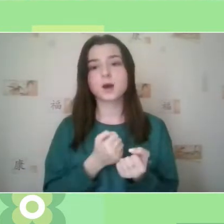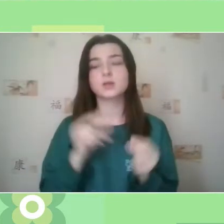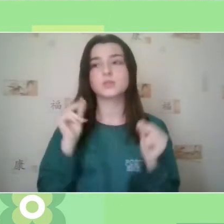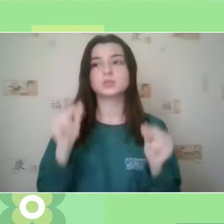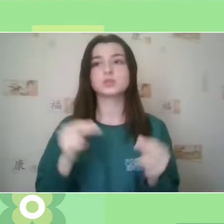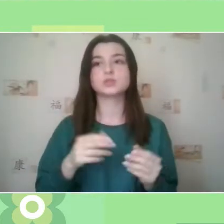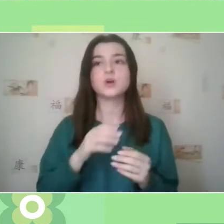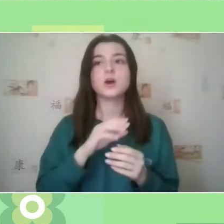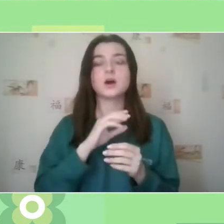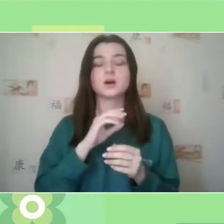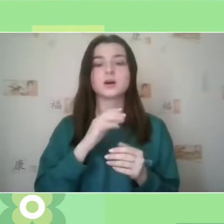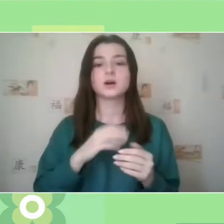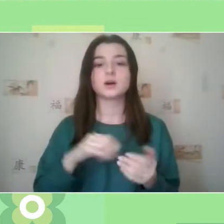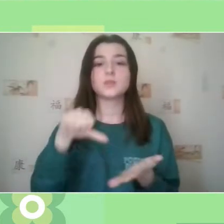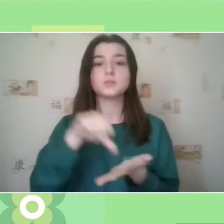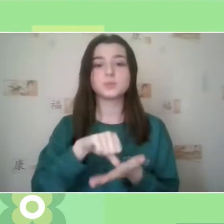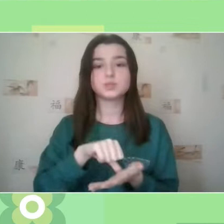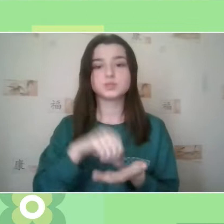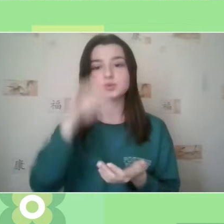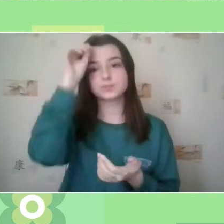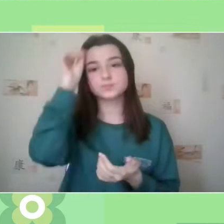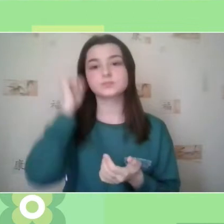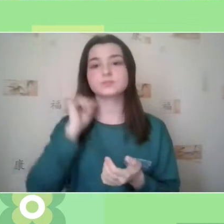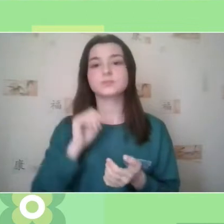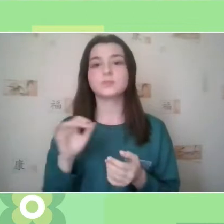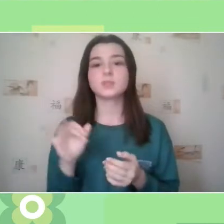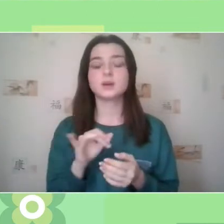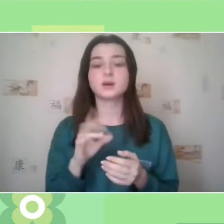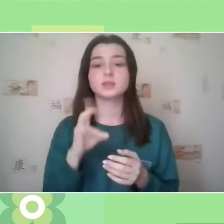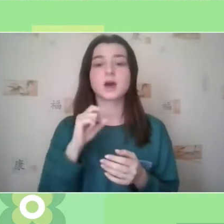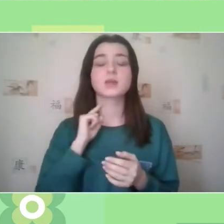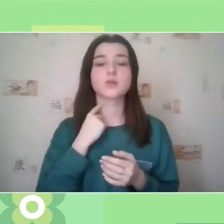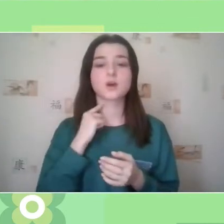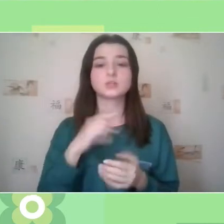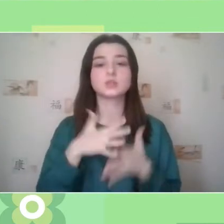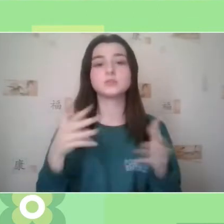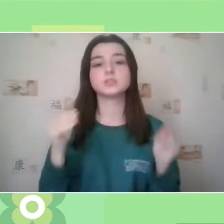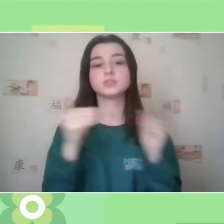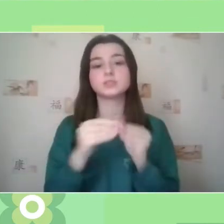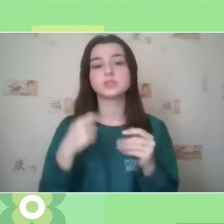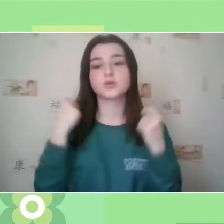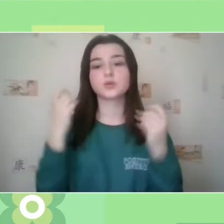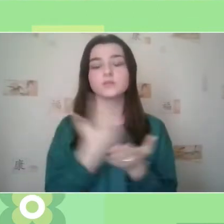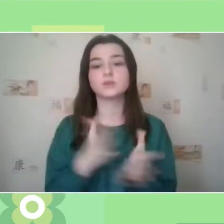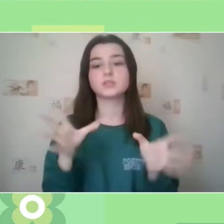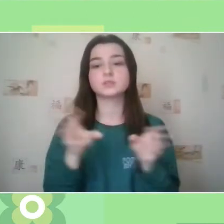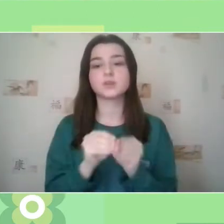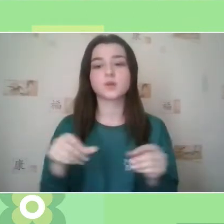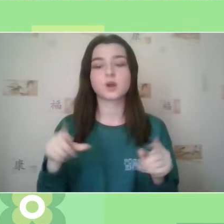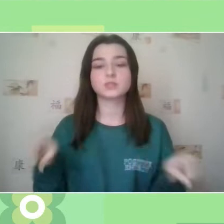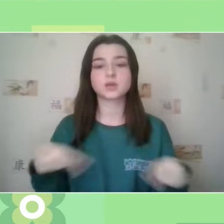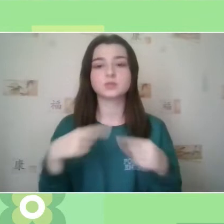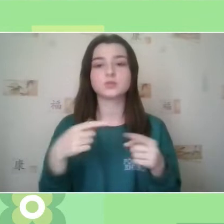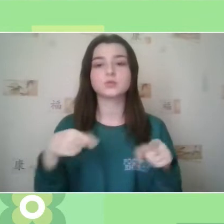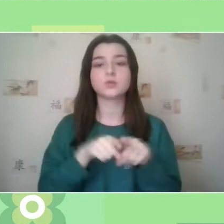представляти Британську Раду і програму «Активні громадяни» на Кіровоградщині. Я вже більше 10 років є співорганізаторкою такої,